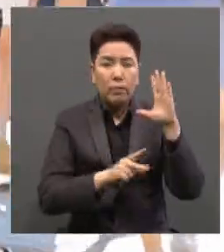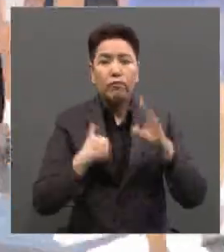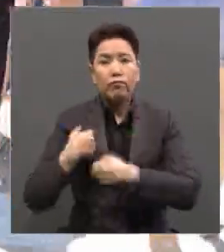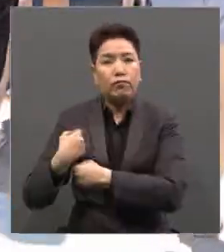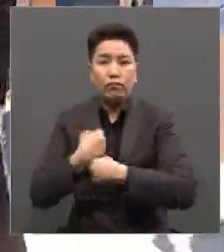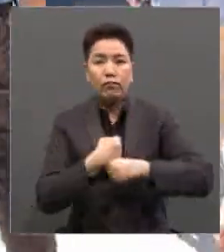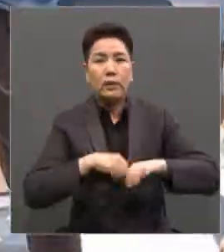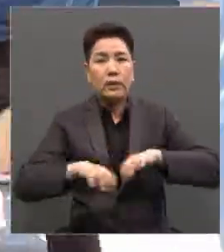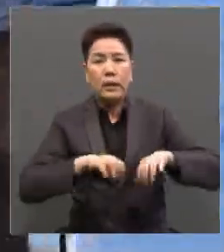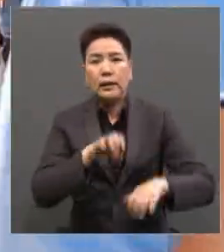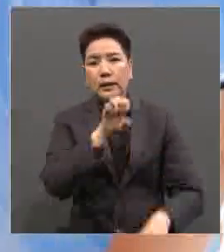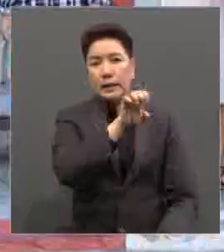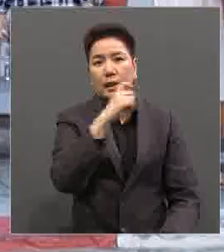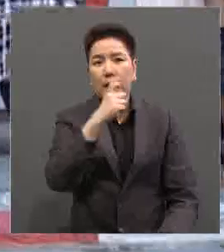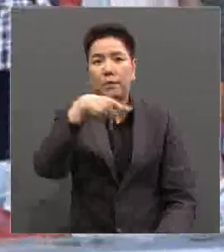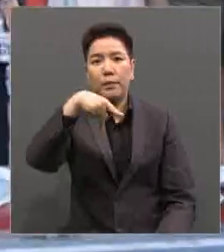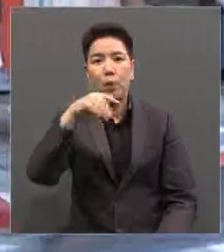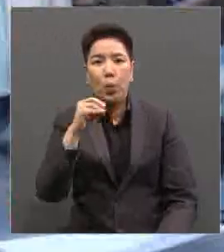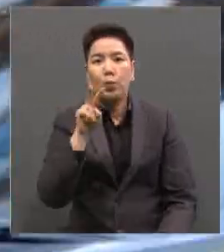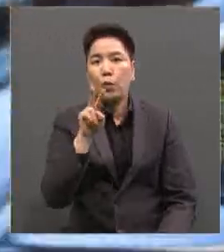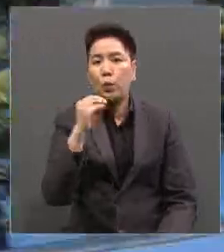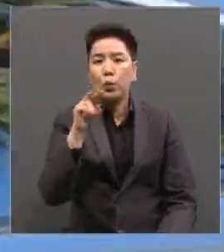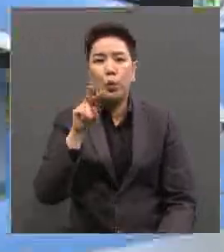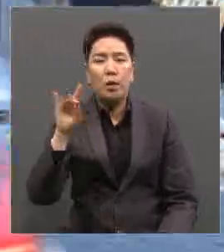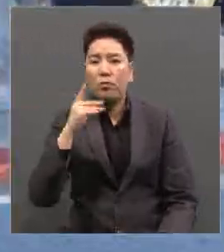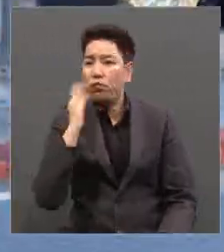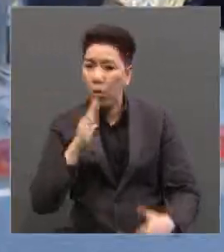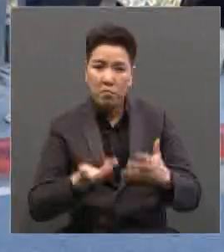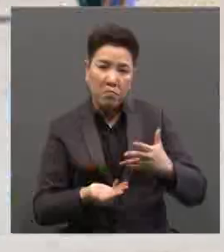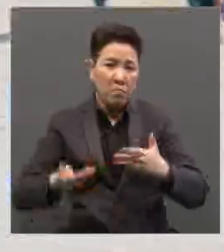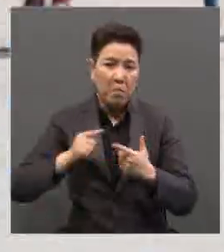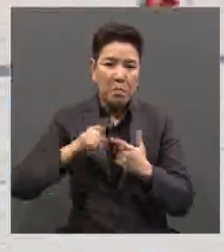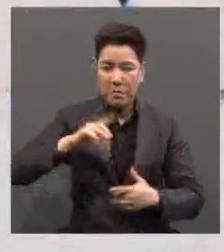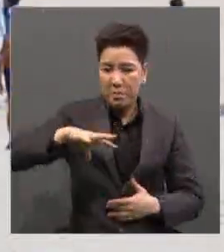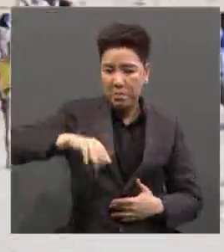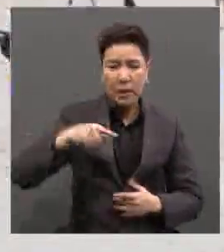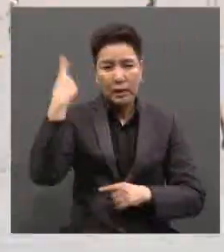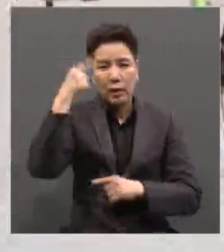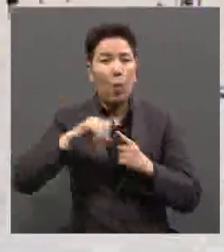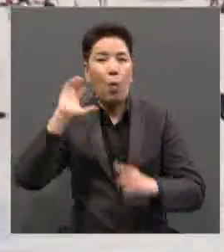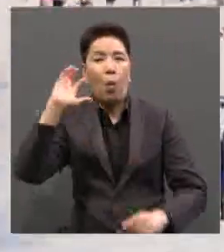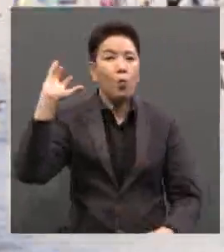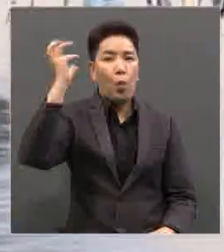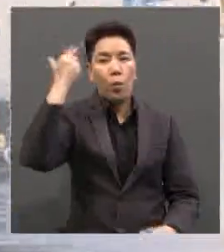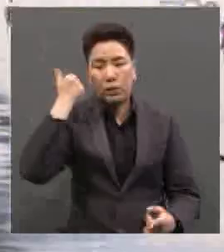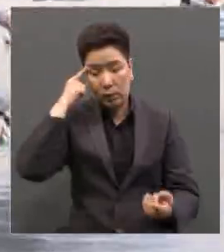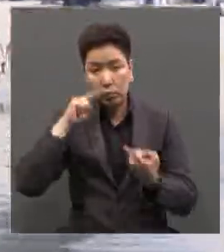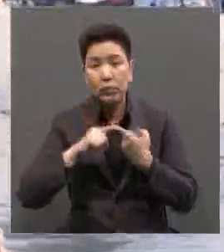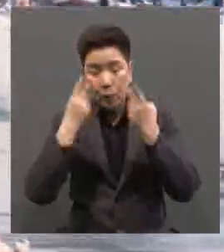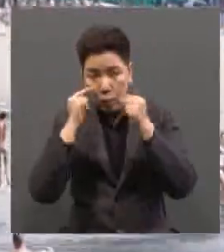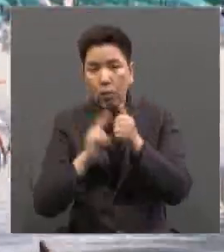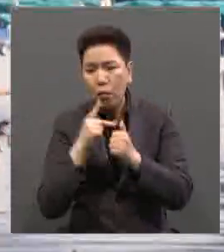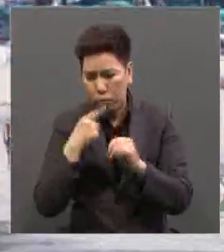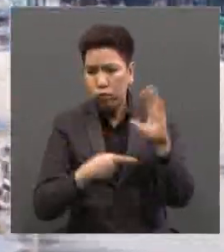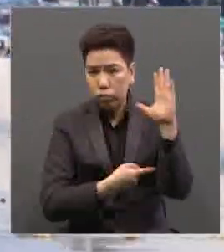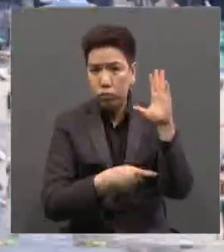เสนอตัวเป็นเจ้าภาพจัดงาน Expo 2028ยกระดับสู่เมืองท่องเที่ยวเชิงสุขภาพระดับโลกรองนายกบอก